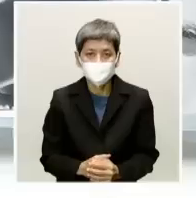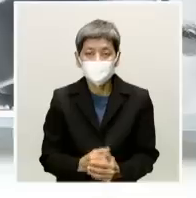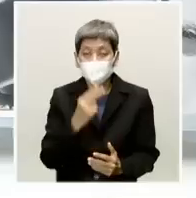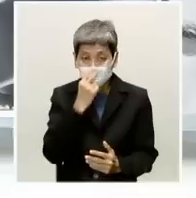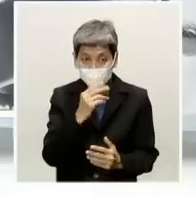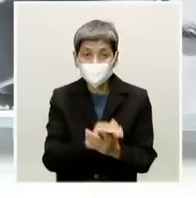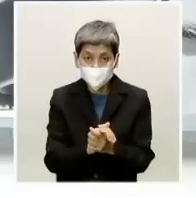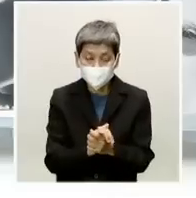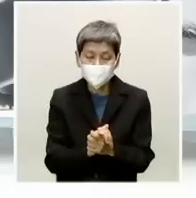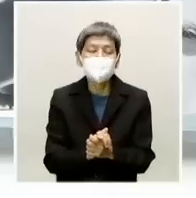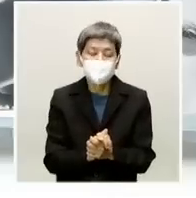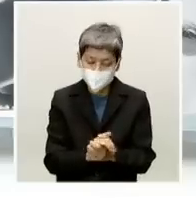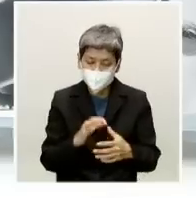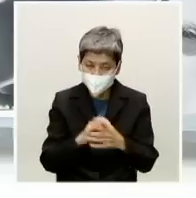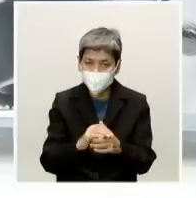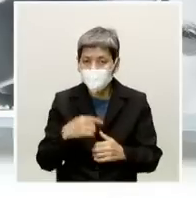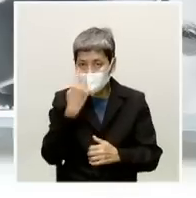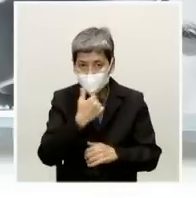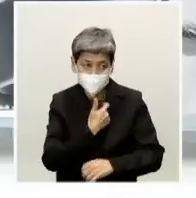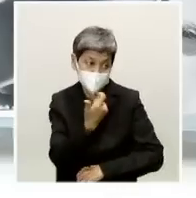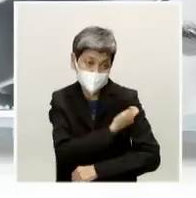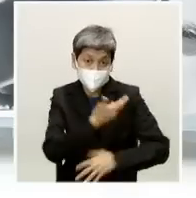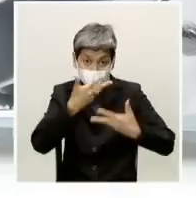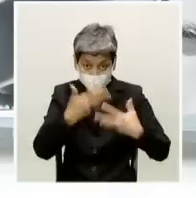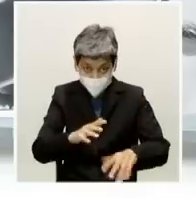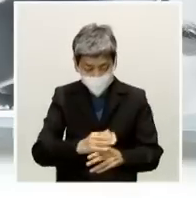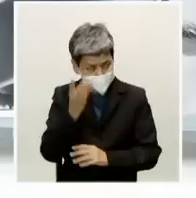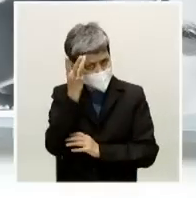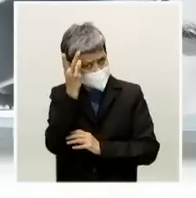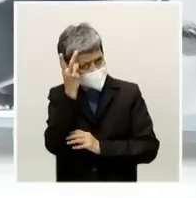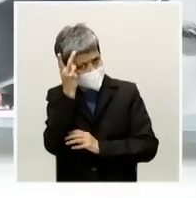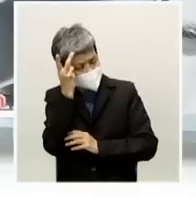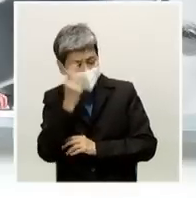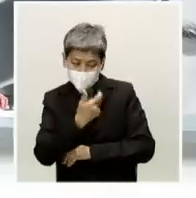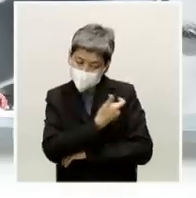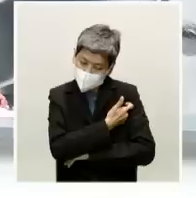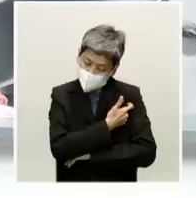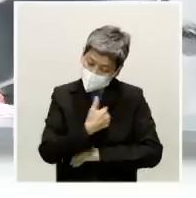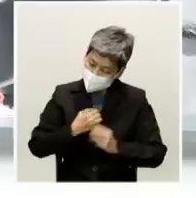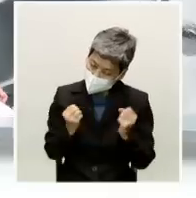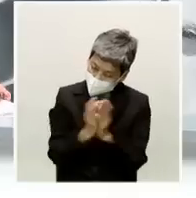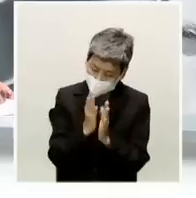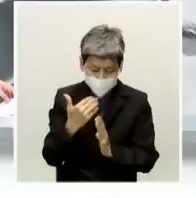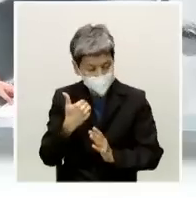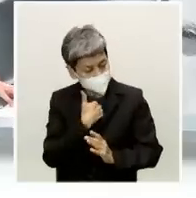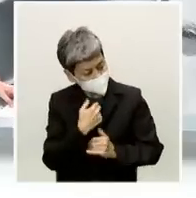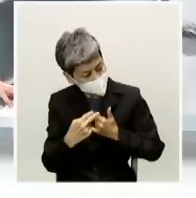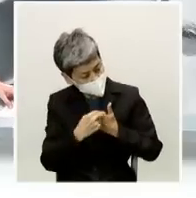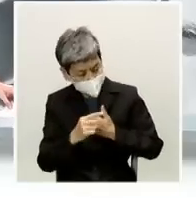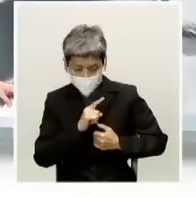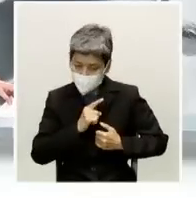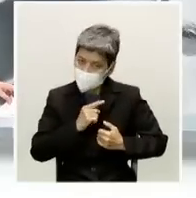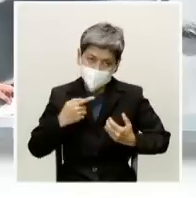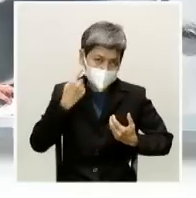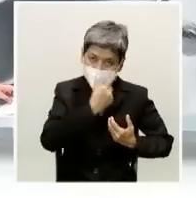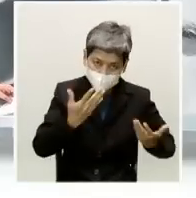ประเด็นของการสร้างความมั่นใจสำหรับผู้ที่ได้รับวัคซีนไปแล้วหลายคนกังวลใจว่าเอ๊ะถ้าเกิดอาการไม่พึงประสงค์ขึ้นมาแล้วใครจะดูแลใครจะรับผิดช